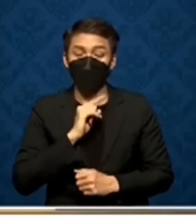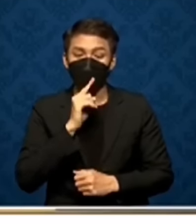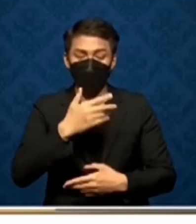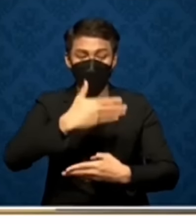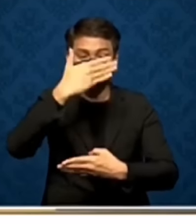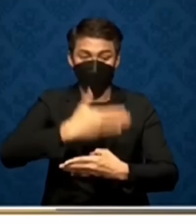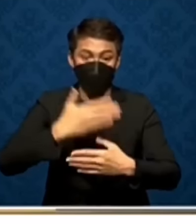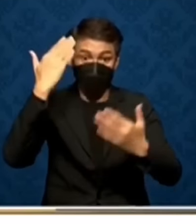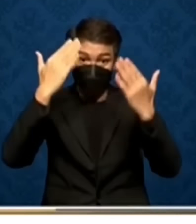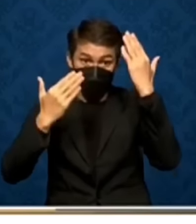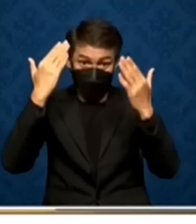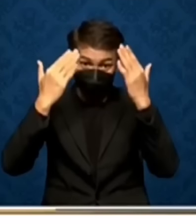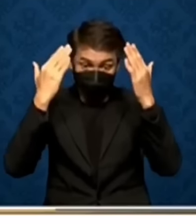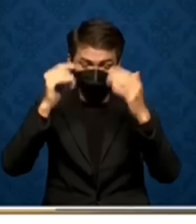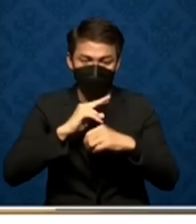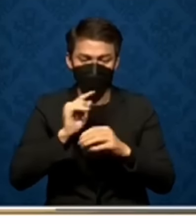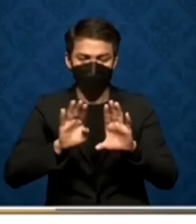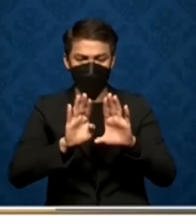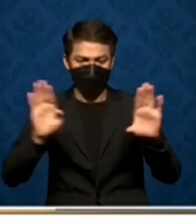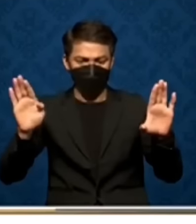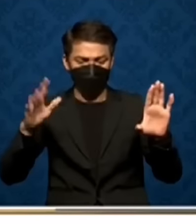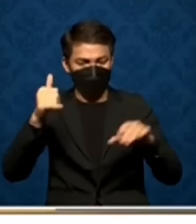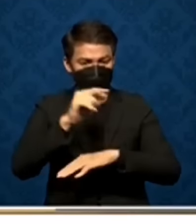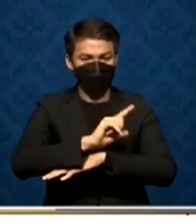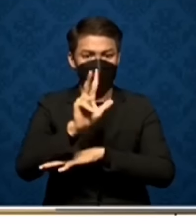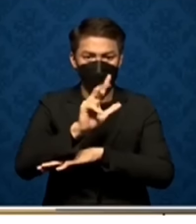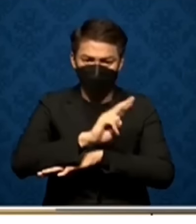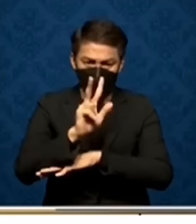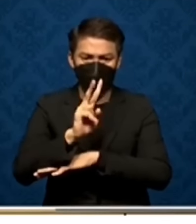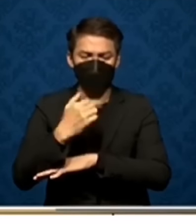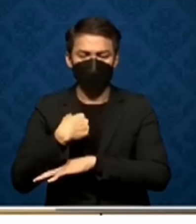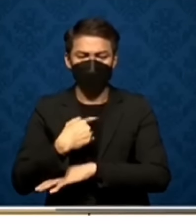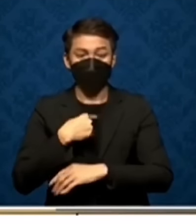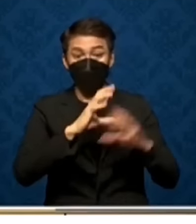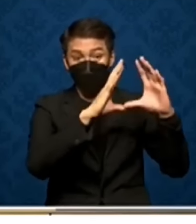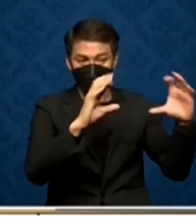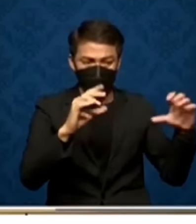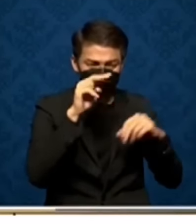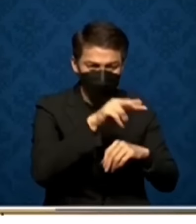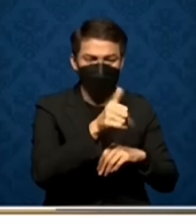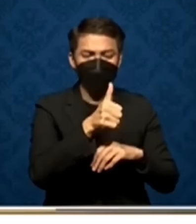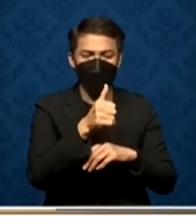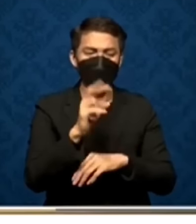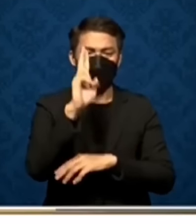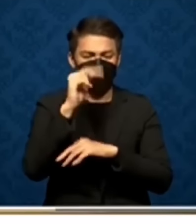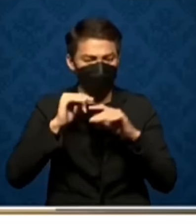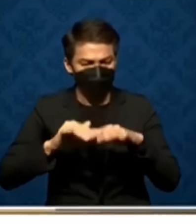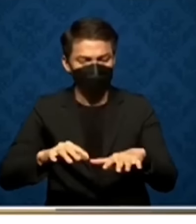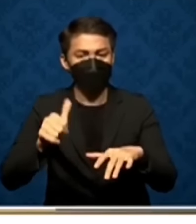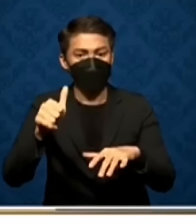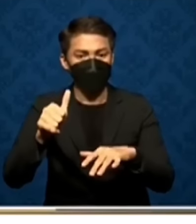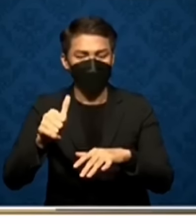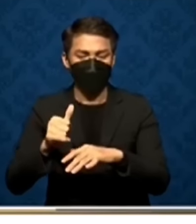ลเซียสวยกว่าลกเบื่อแล้วฮะ3วันเนี่ย2วันเนี่ยท่านได้ทุกอย่างเช็คอินที่ทะเลหมอกช้อปปิ้งที่ลันเตาปัญญางมาเลเซียแล้